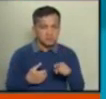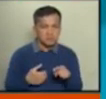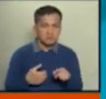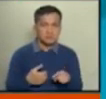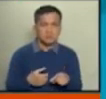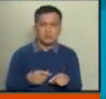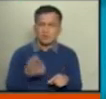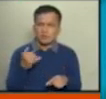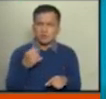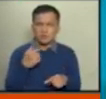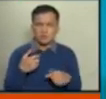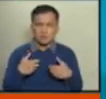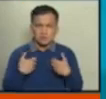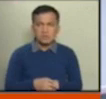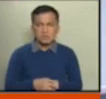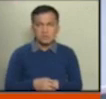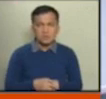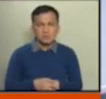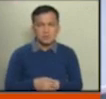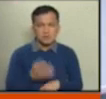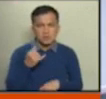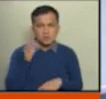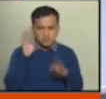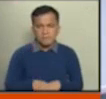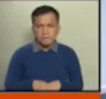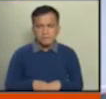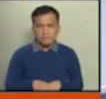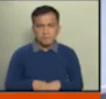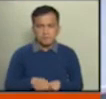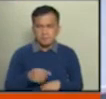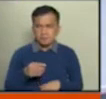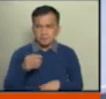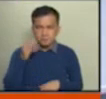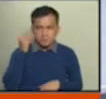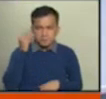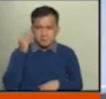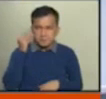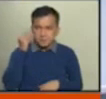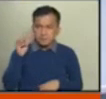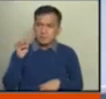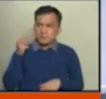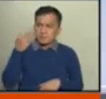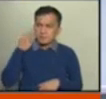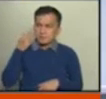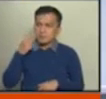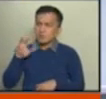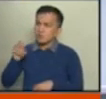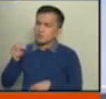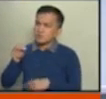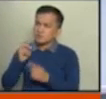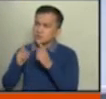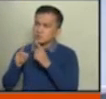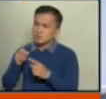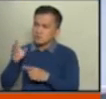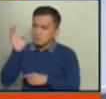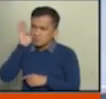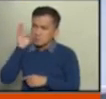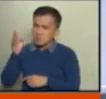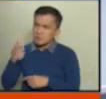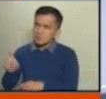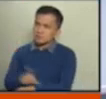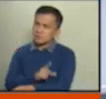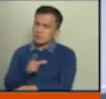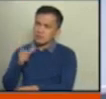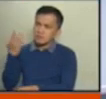Yung anak bakit magagalit yung kapatid nyo? Ikaw ang nanay, ba't mo problema yung kapatid mo? Ma'am Gina, kailan kayo nag-uusap ni Ma'am Belly Jen? Ang tagal na po, last year pa